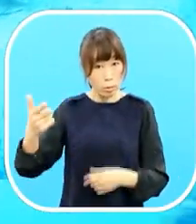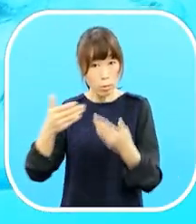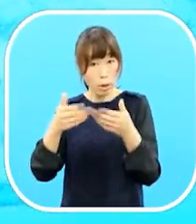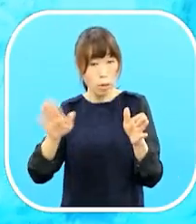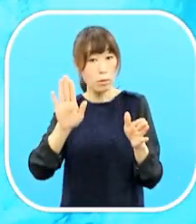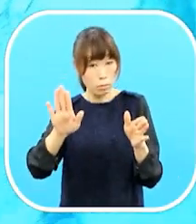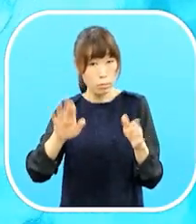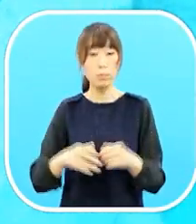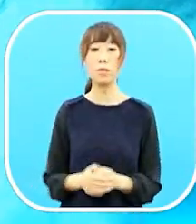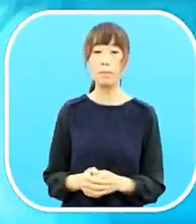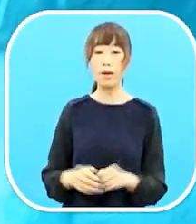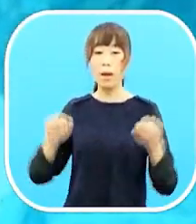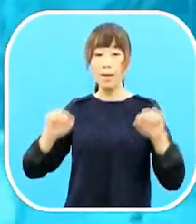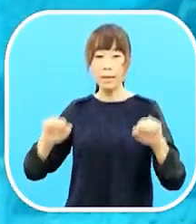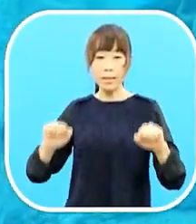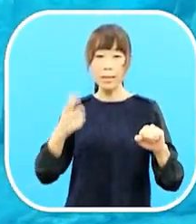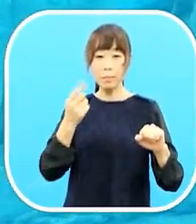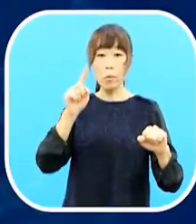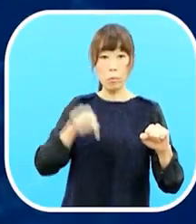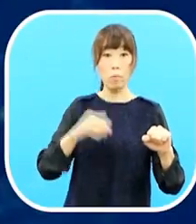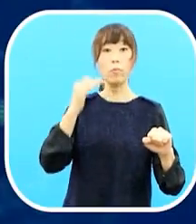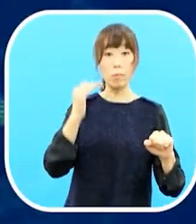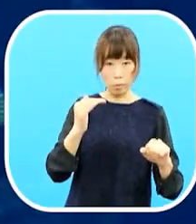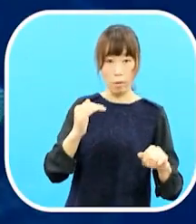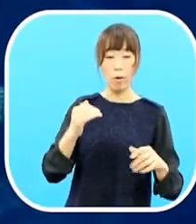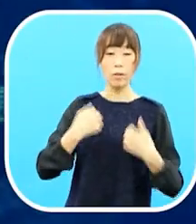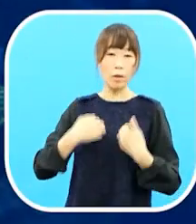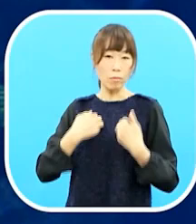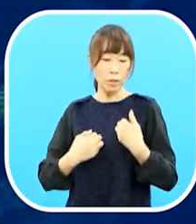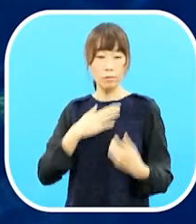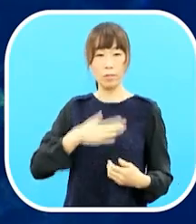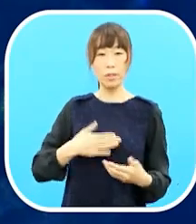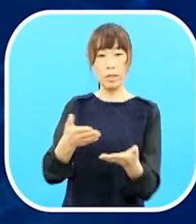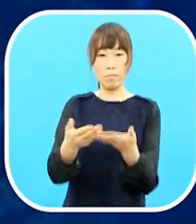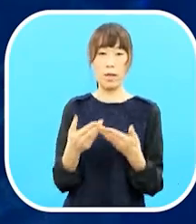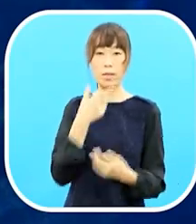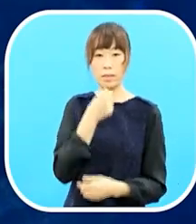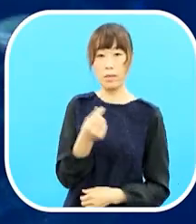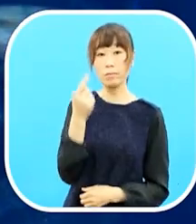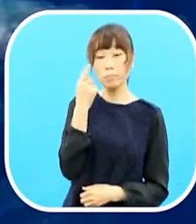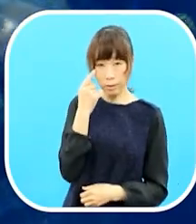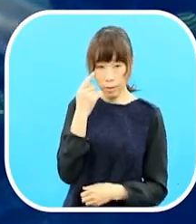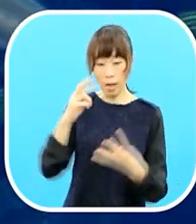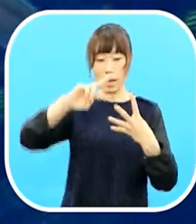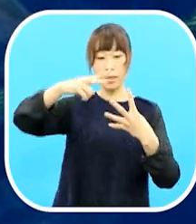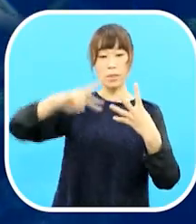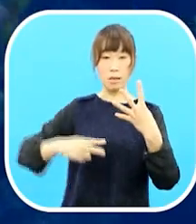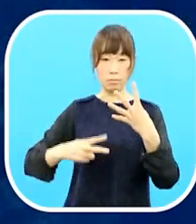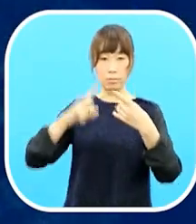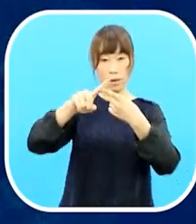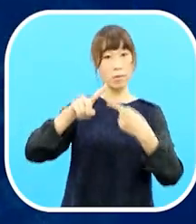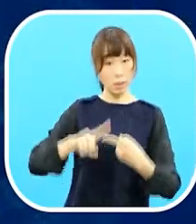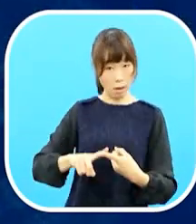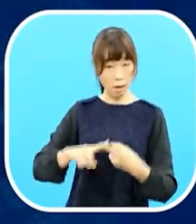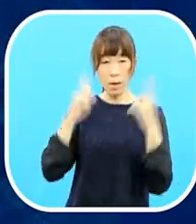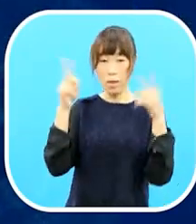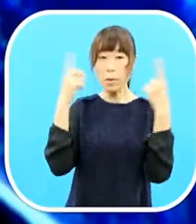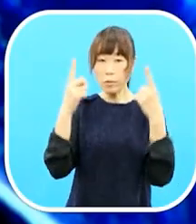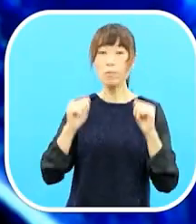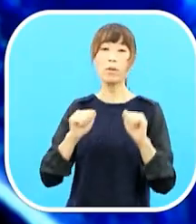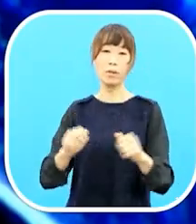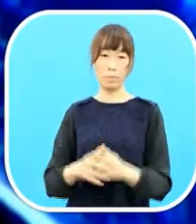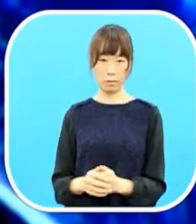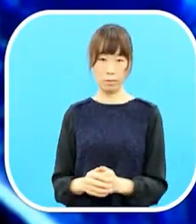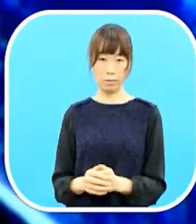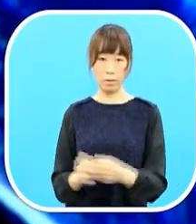ね。 生き物のことを楽しくお客様に知ってもらいたいと考えていますので、季節に応じてたくさんのイベントを行っています。例